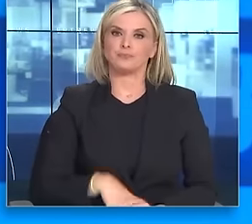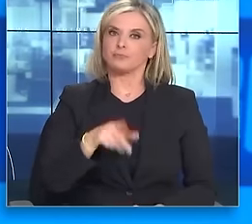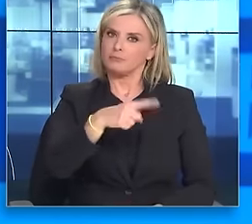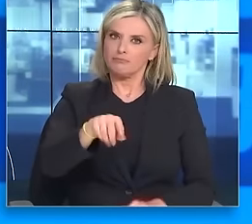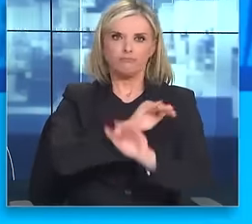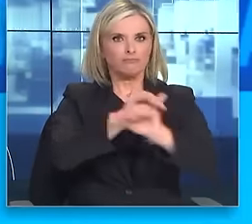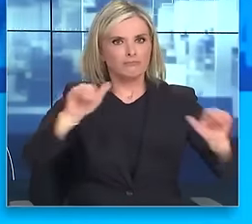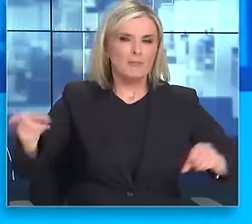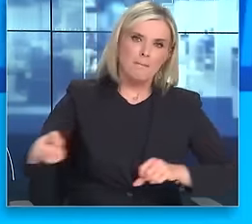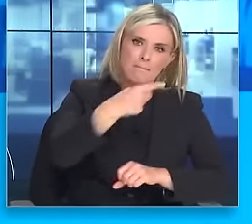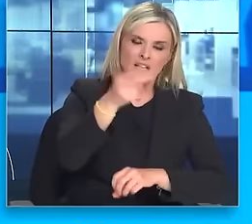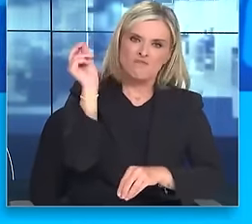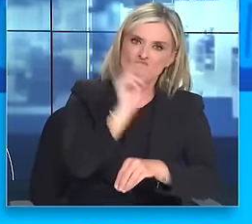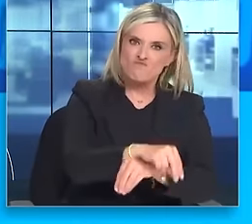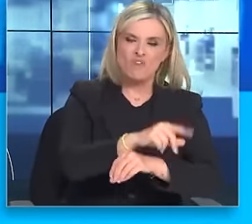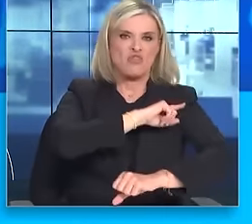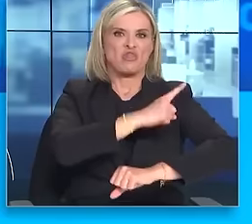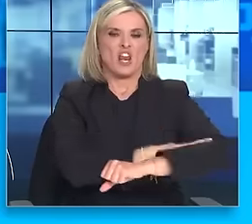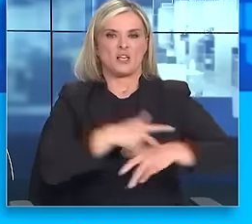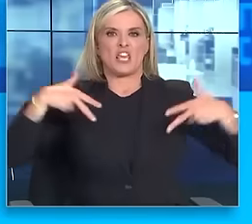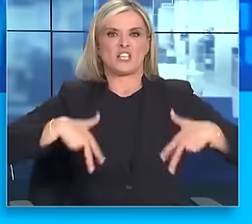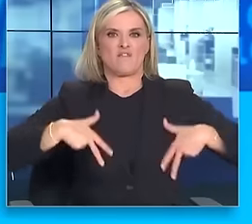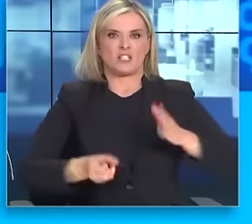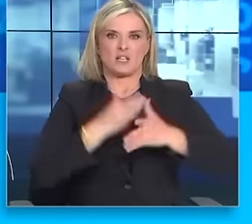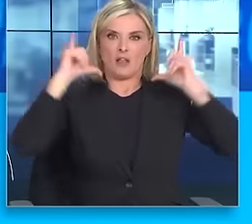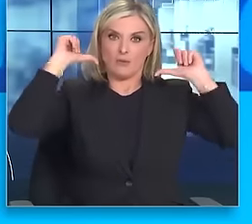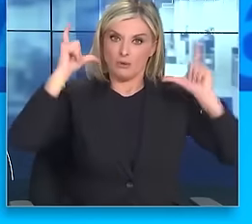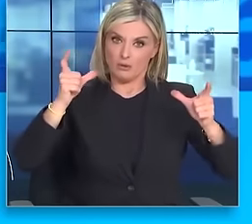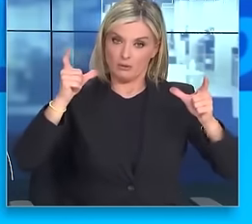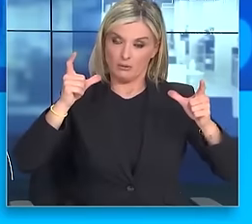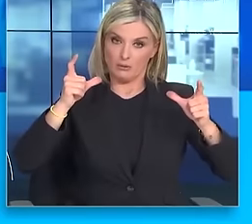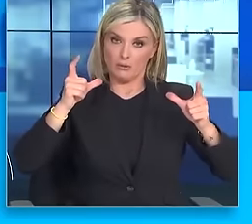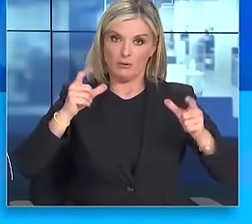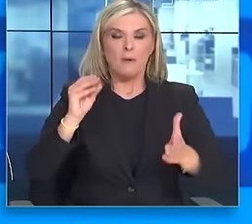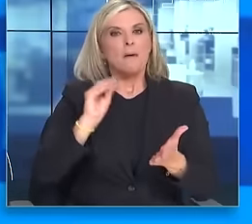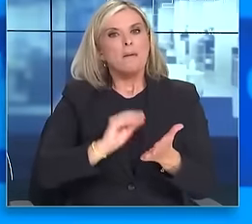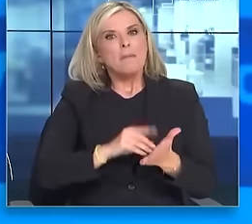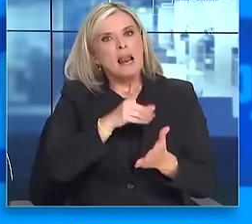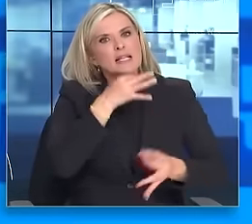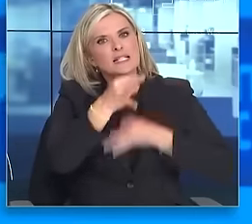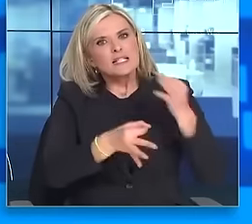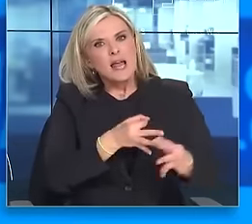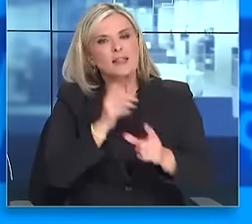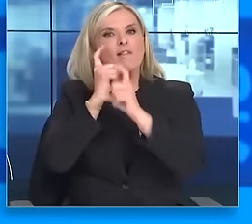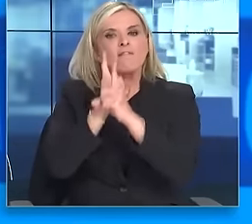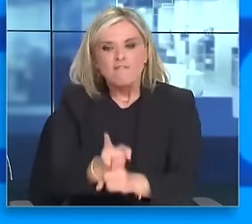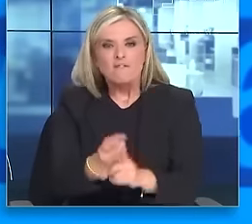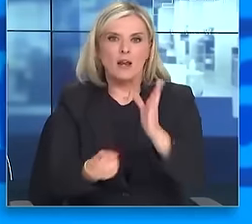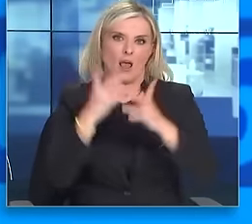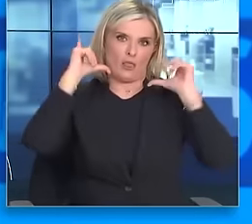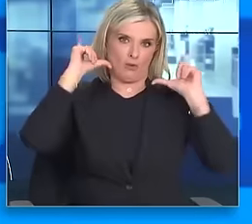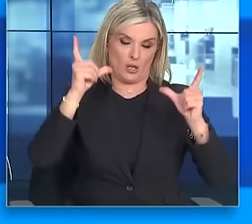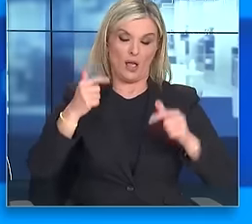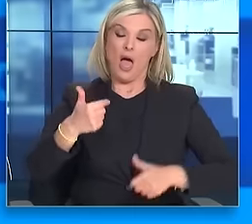να δώσει μια ισχυρή λαϊκή εντολή στην Δημοκρατία. Να είναι μια ισχυρή κυβέρνηση, λέτε, την επόμενη μέρα. Πρωτίστως. Πάλι με όρους εσωτερικούς κι εσείς πάντα. Πρωτίστως καλούμε τον κόσμο να